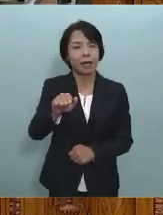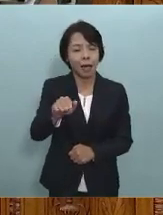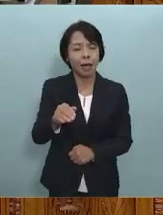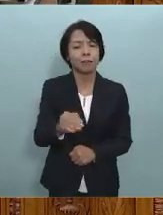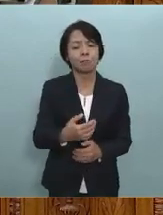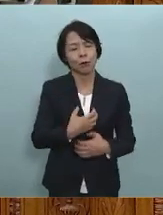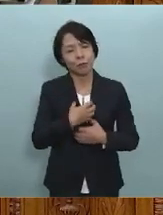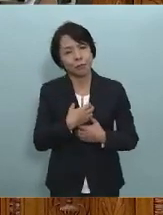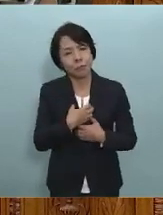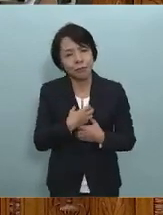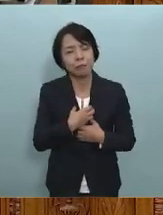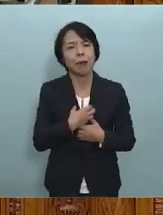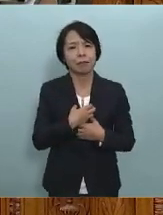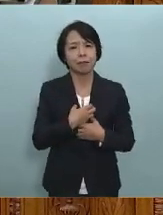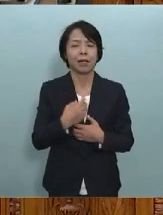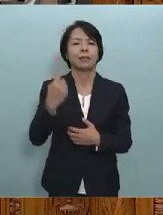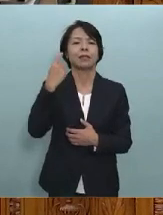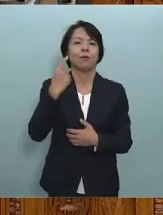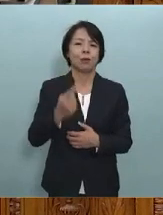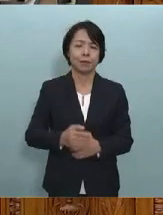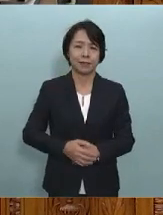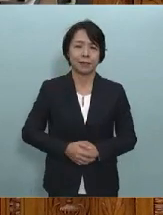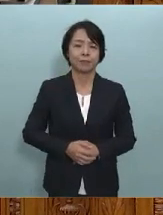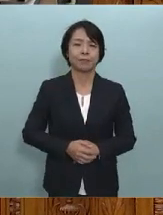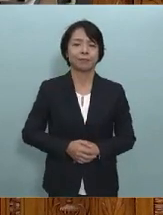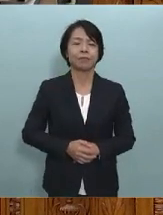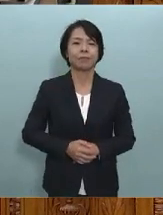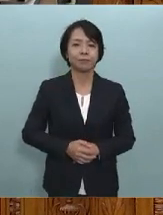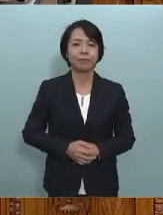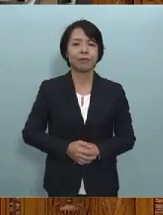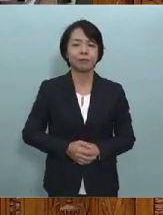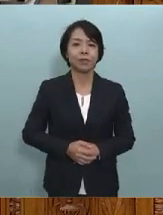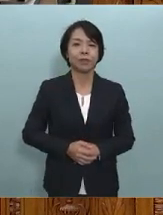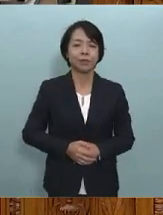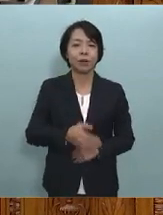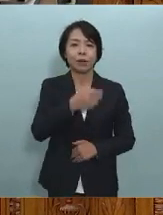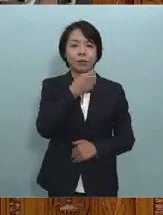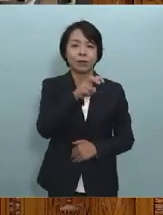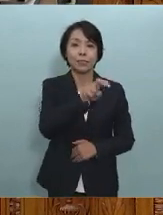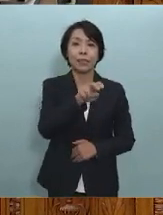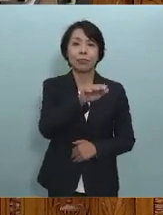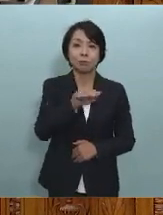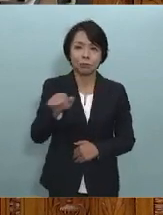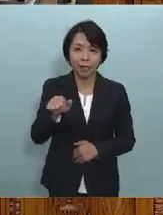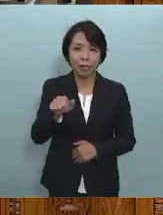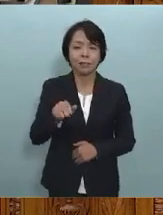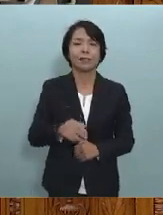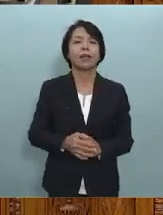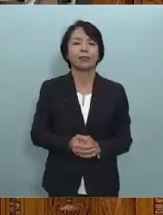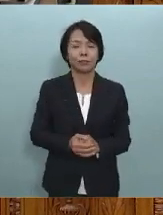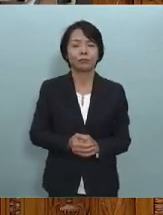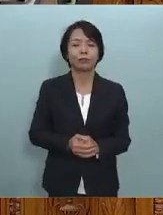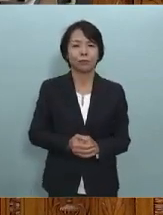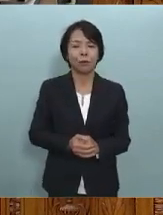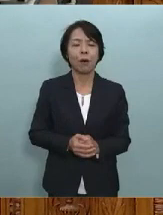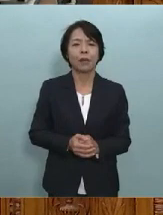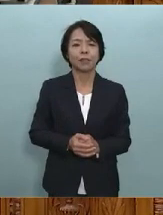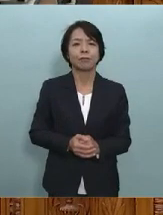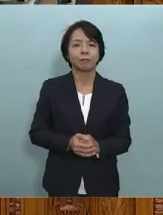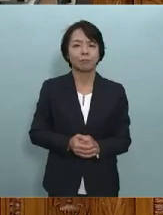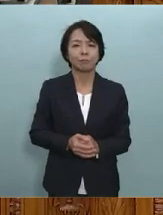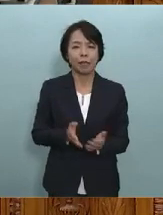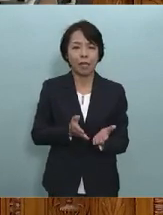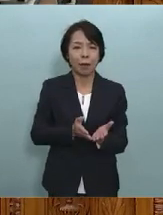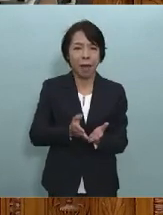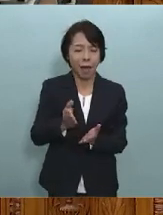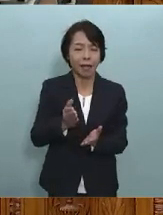で仕方がないのではないでしょうか20歳大は単線型ライフスタイル社会から